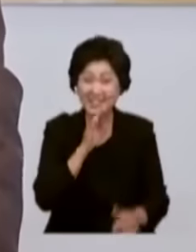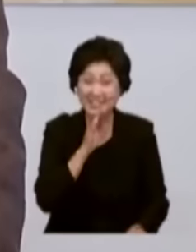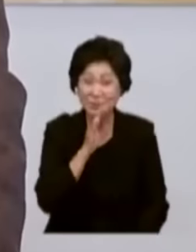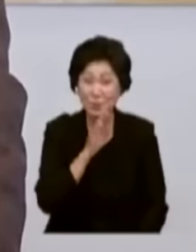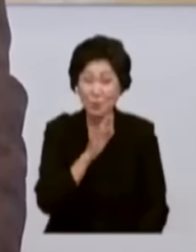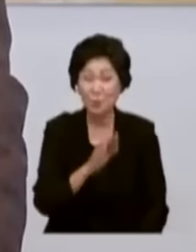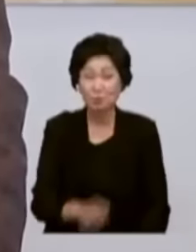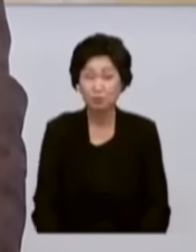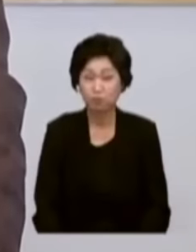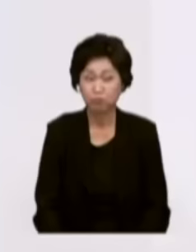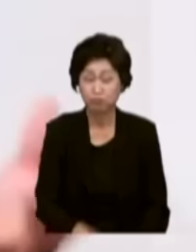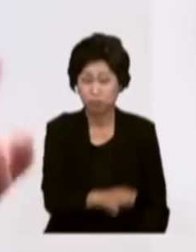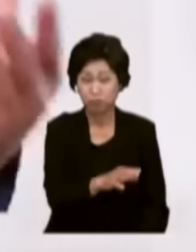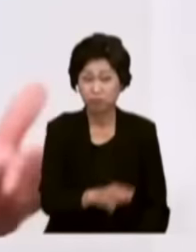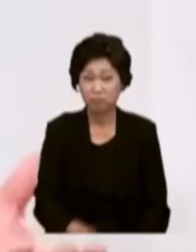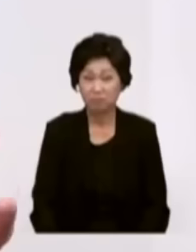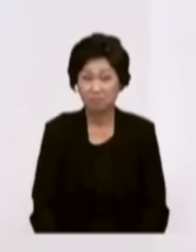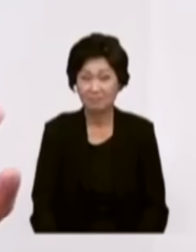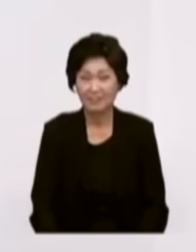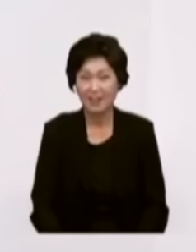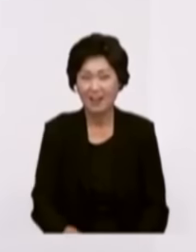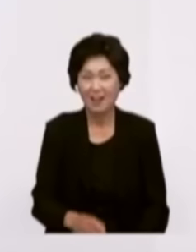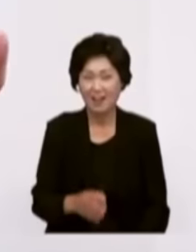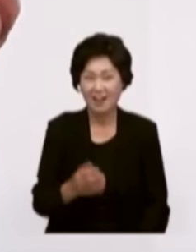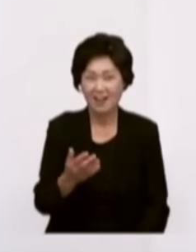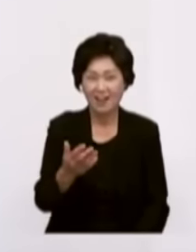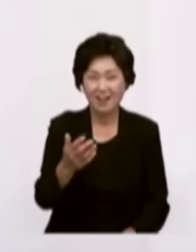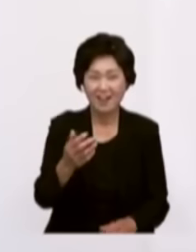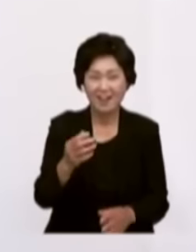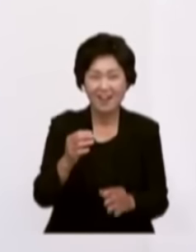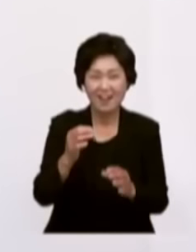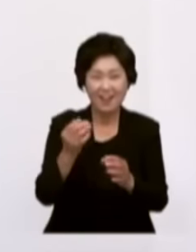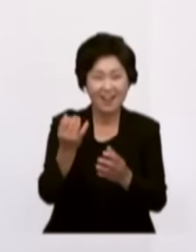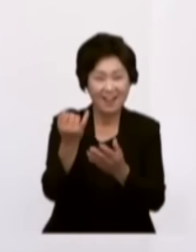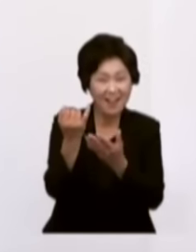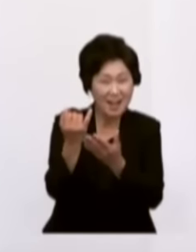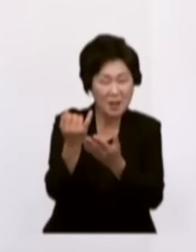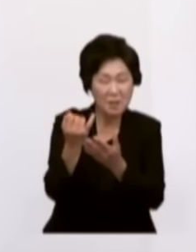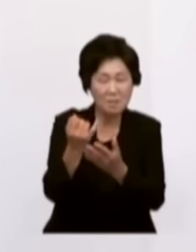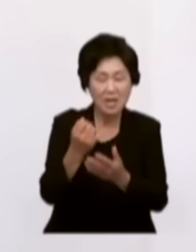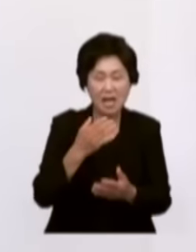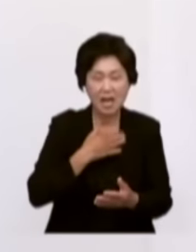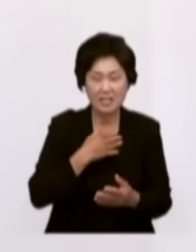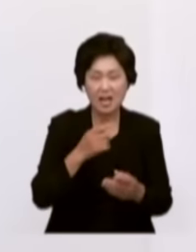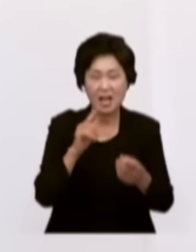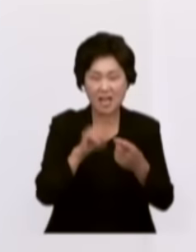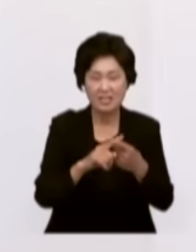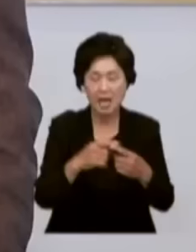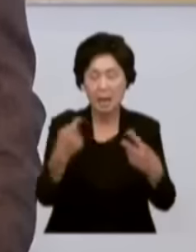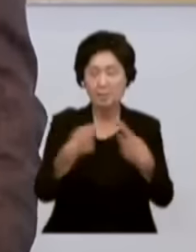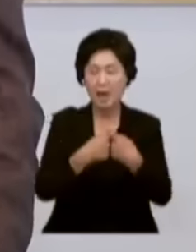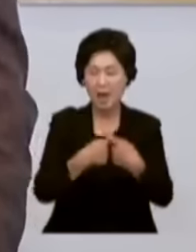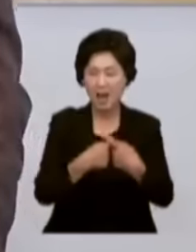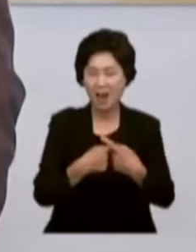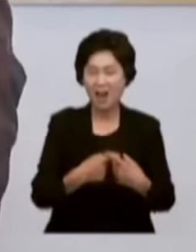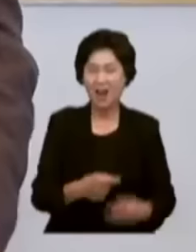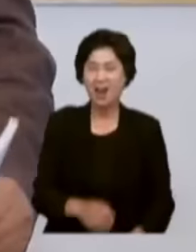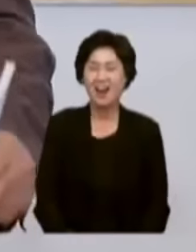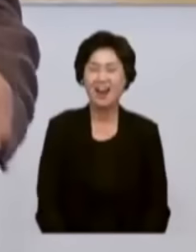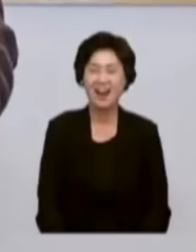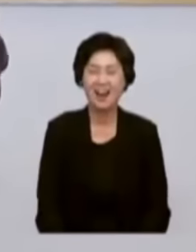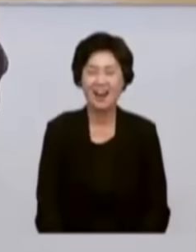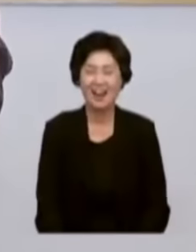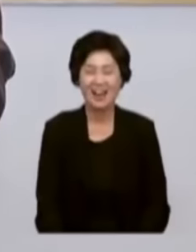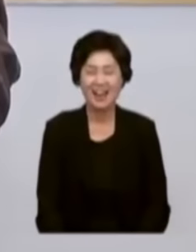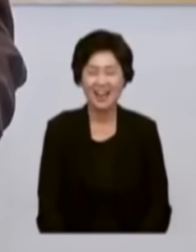김지선 씨가 다 잘 됐다고 그러잖아요. 너무나 많은 걸 알고 있기 때문에 이분이 뭔가 저희도 다 잘하는데. 아 그러네. 네. 그러니까 이러네.